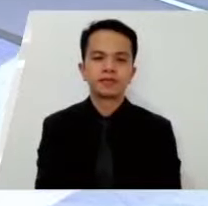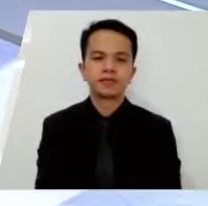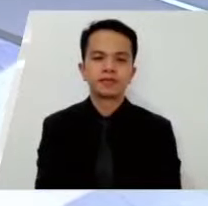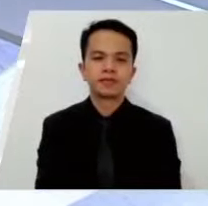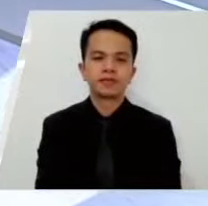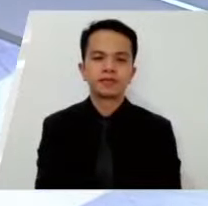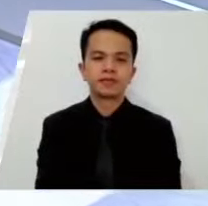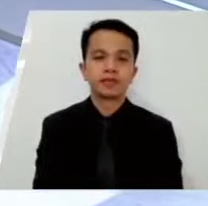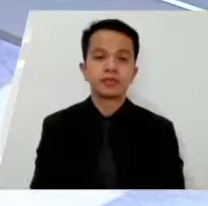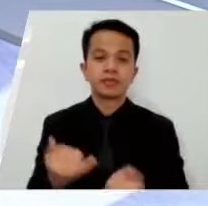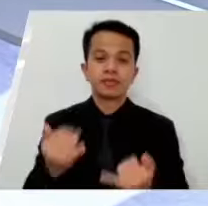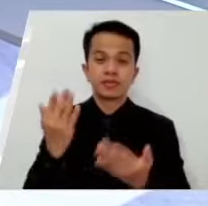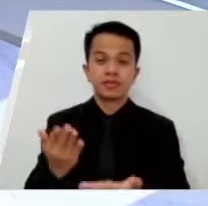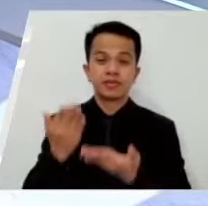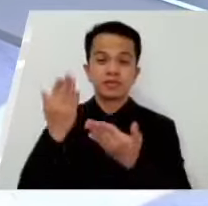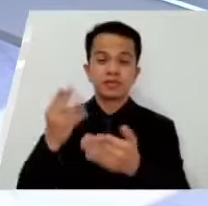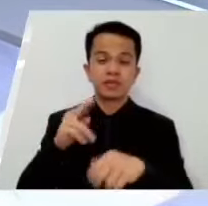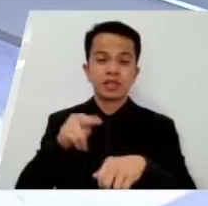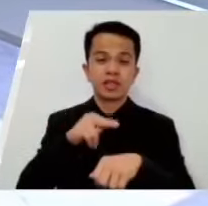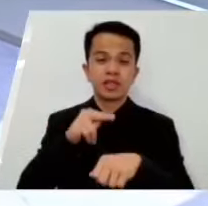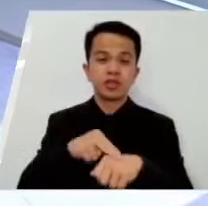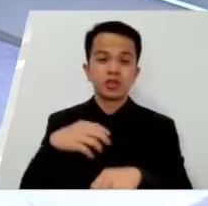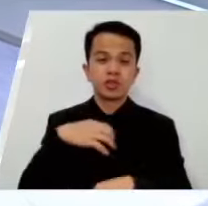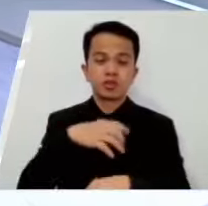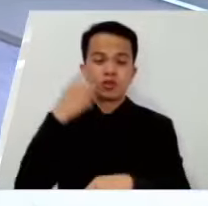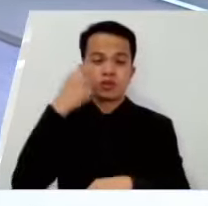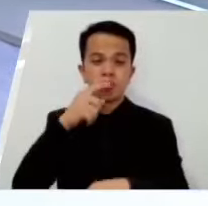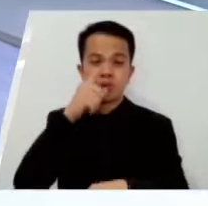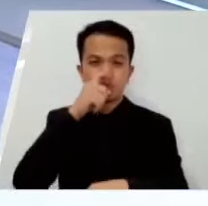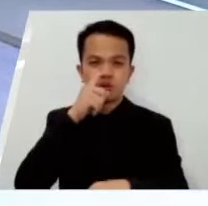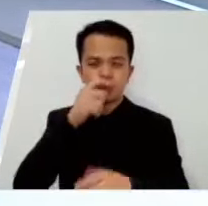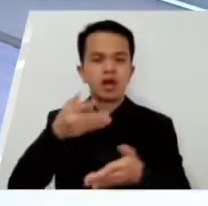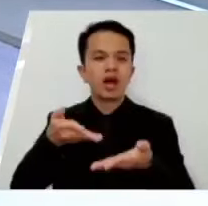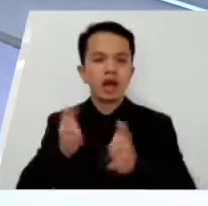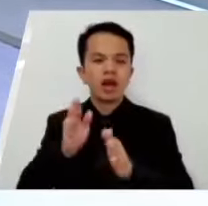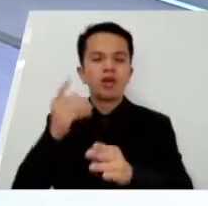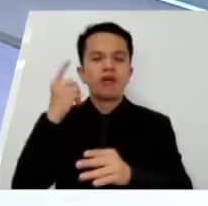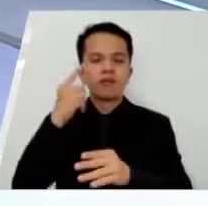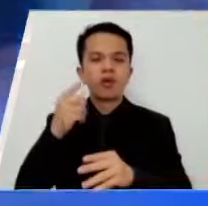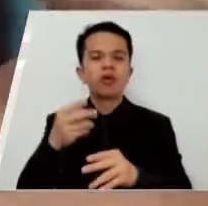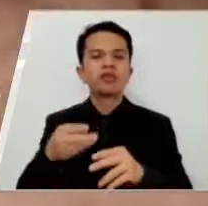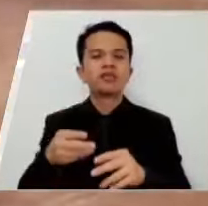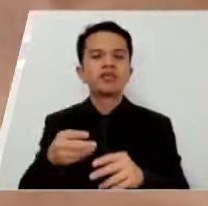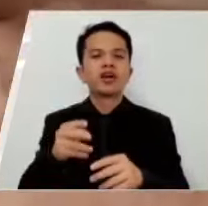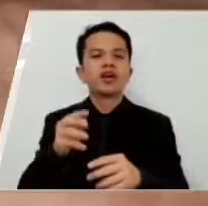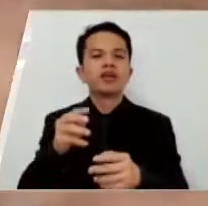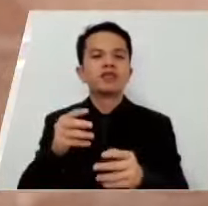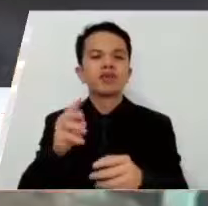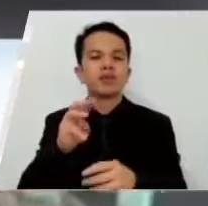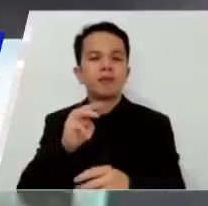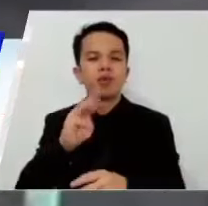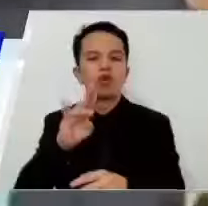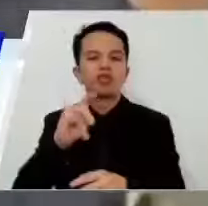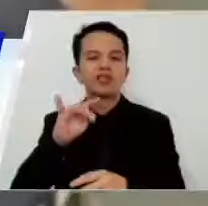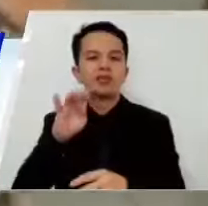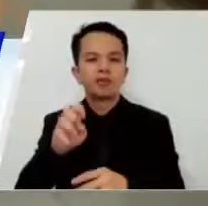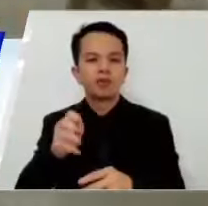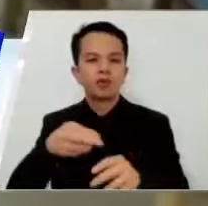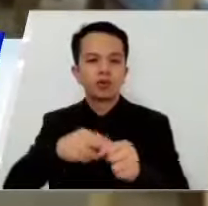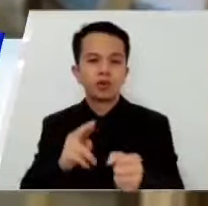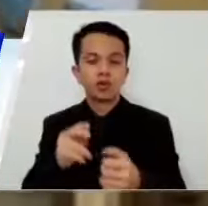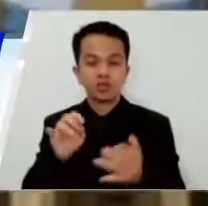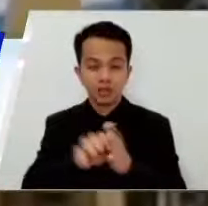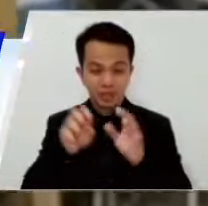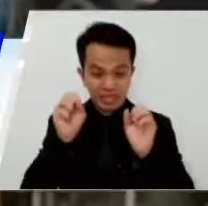Direkomenda ng National Commission of Senior Citizens na payagan ng multiple retirement. Ibig sabihin, ang mga senior citizen na kaya pang magtrabaho